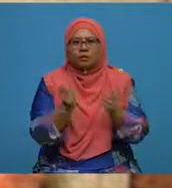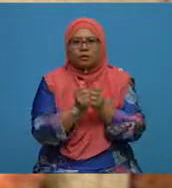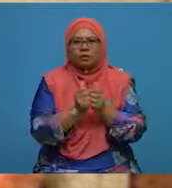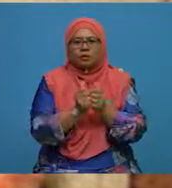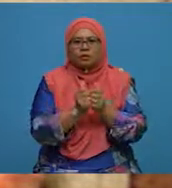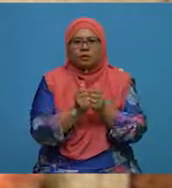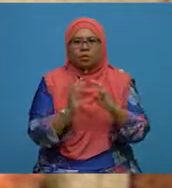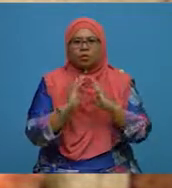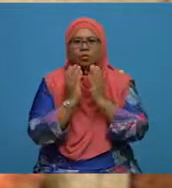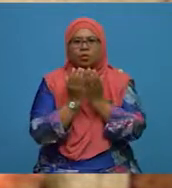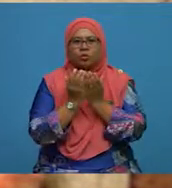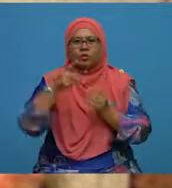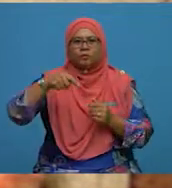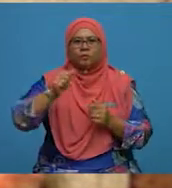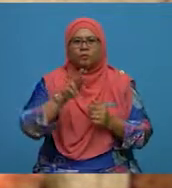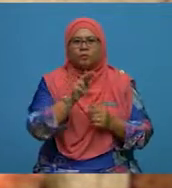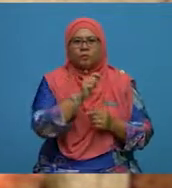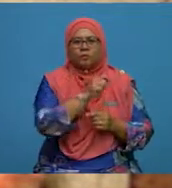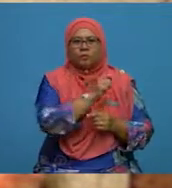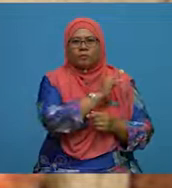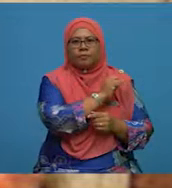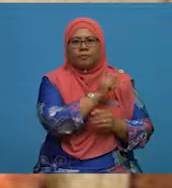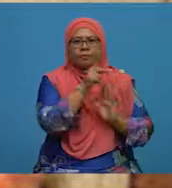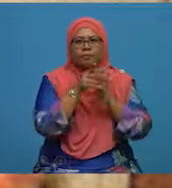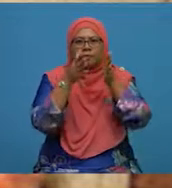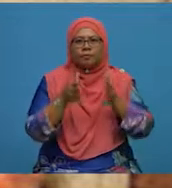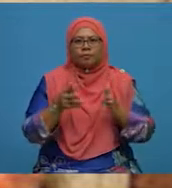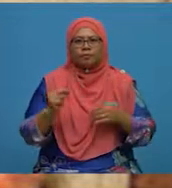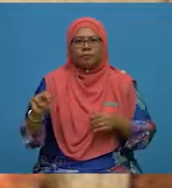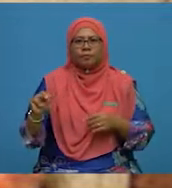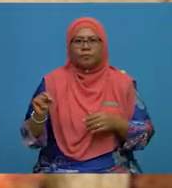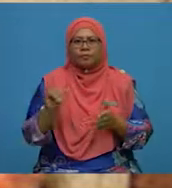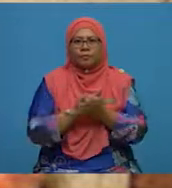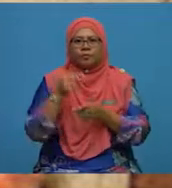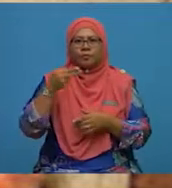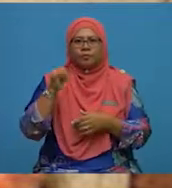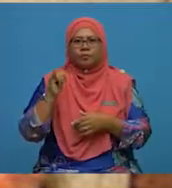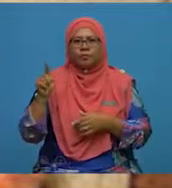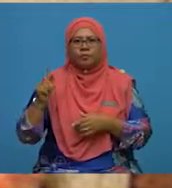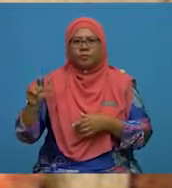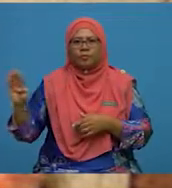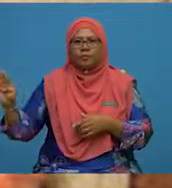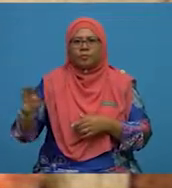dengan menubuhkan Parti Kebangsaan, iaitu Hizb Al-Watani.